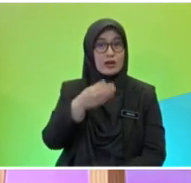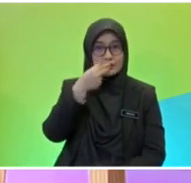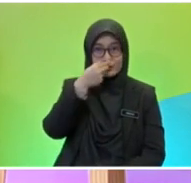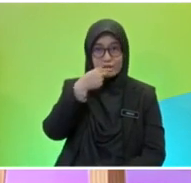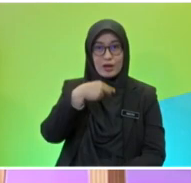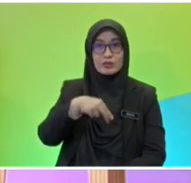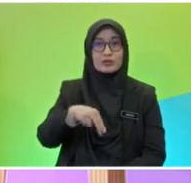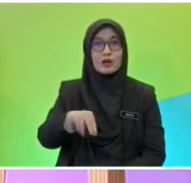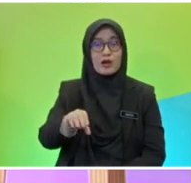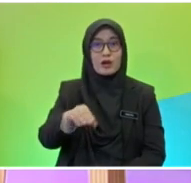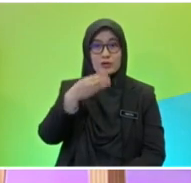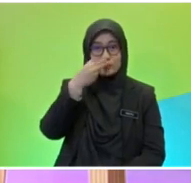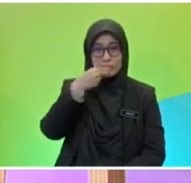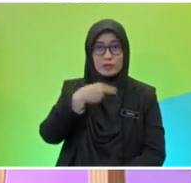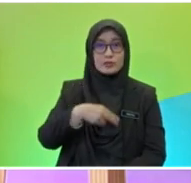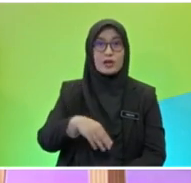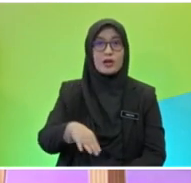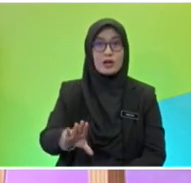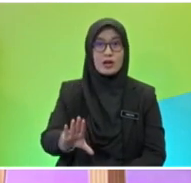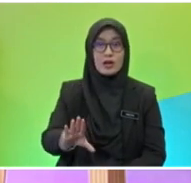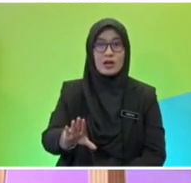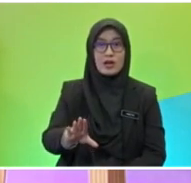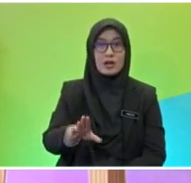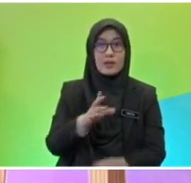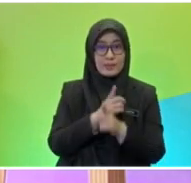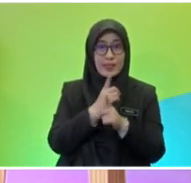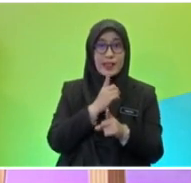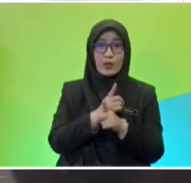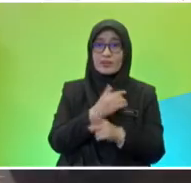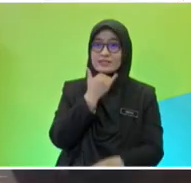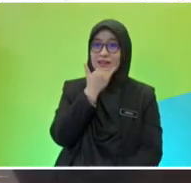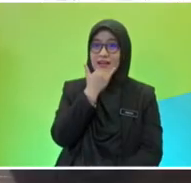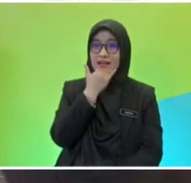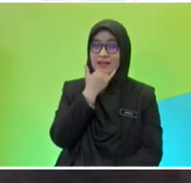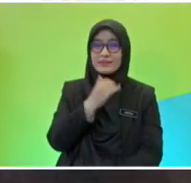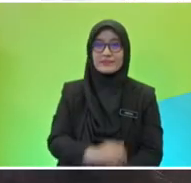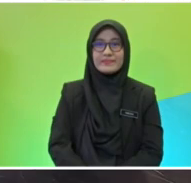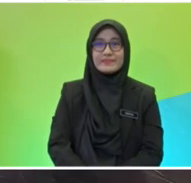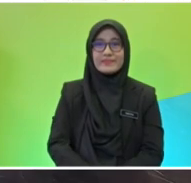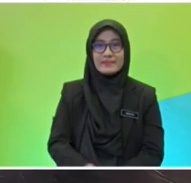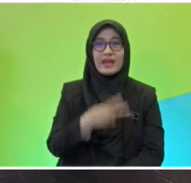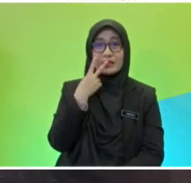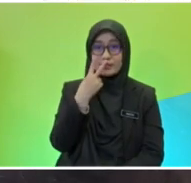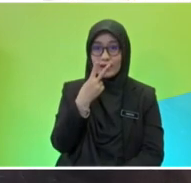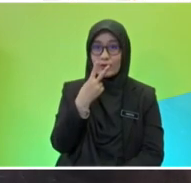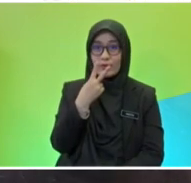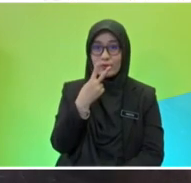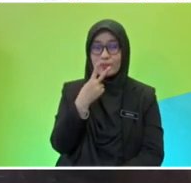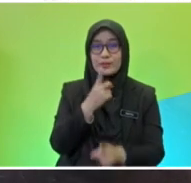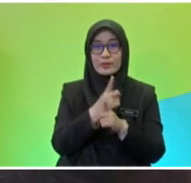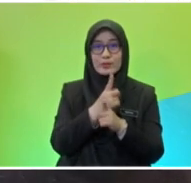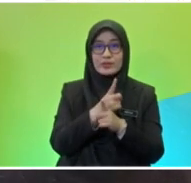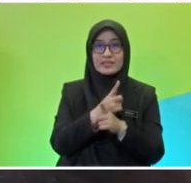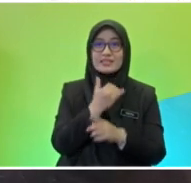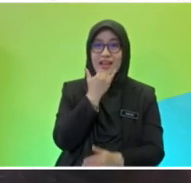Gajah mengamuk. Okey. Ayuh okey. Betul tak murid-murid? Mari kita tengok betul tak Akmal jawab. Murid-murid di luar